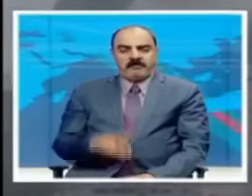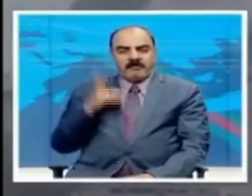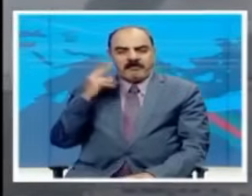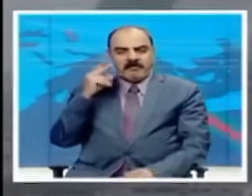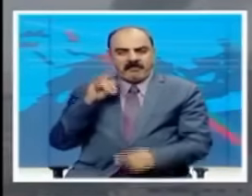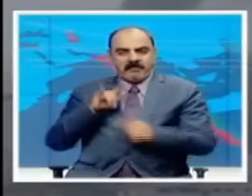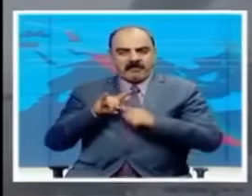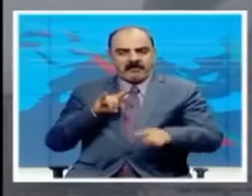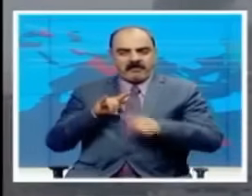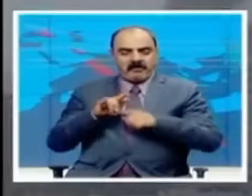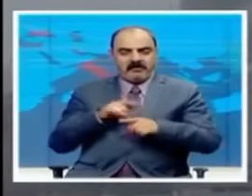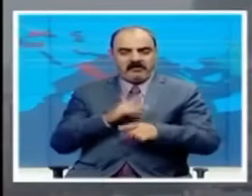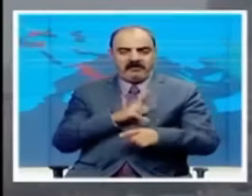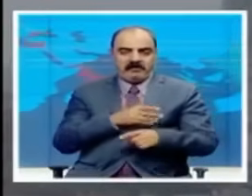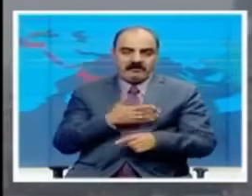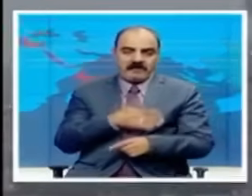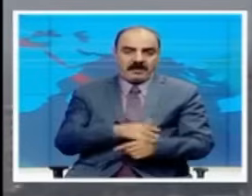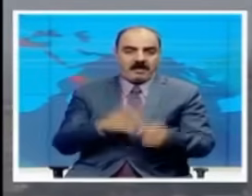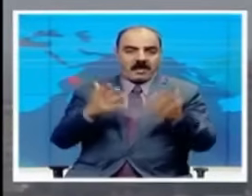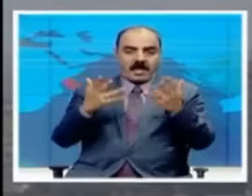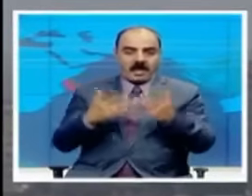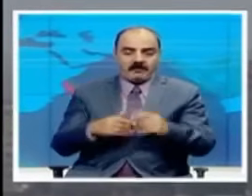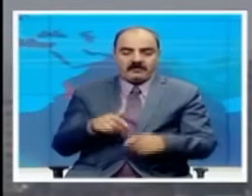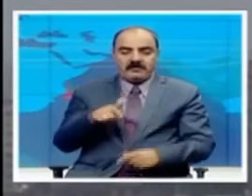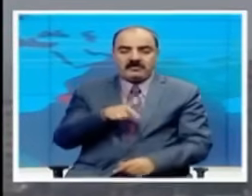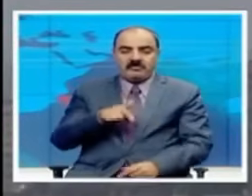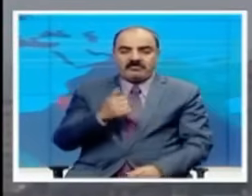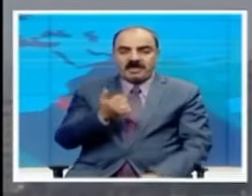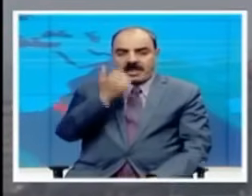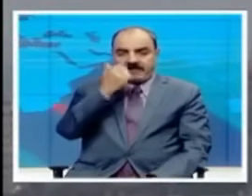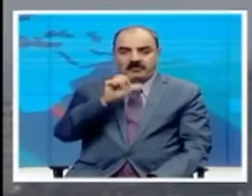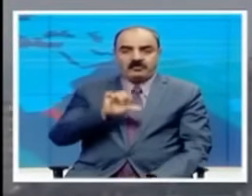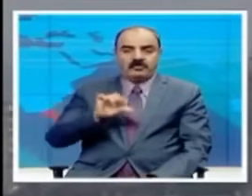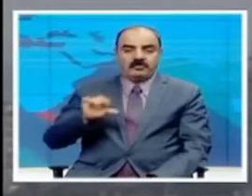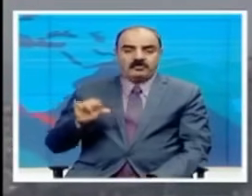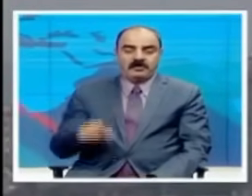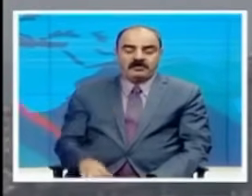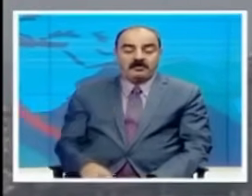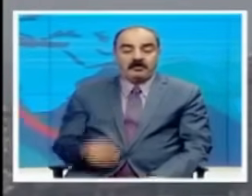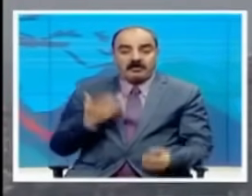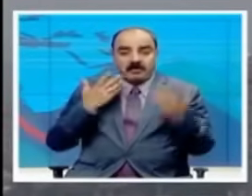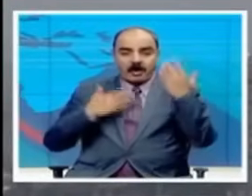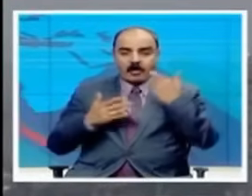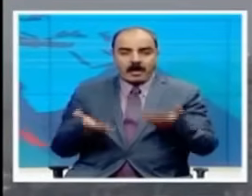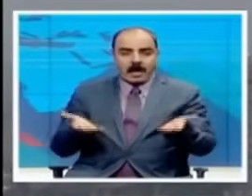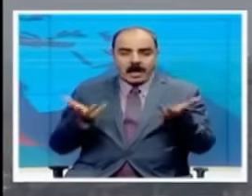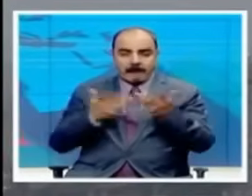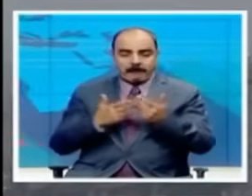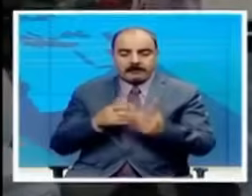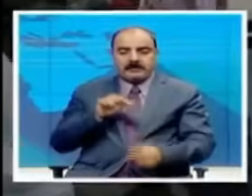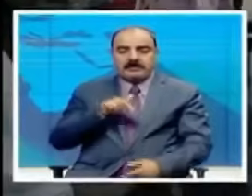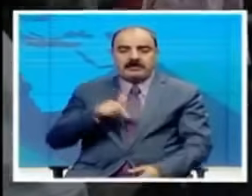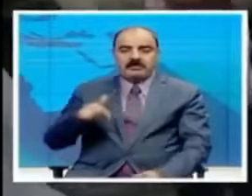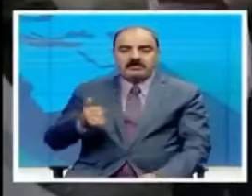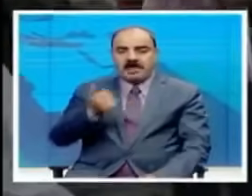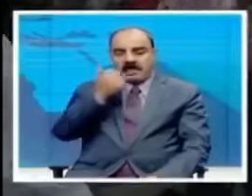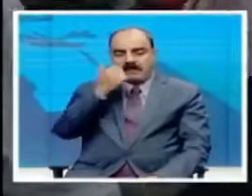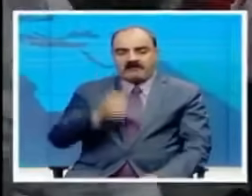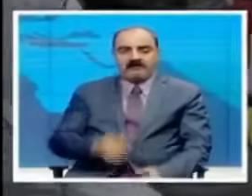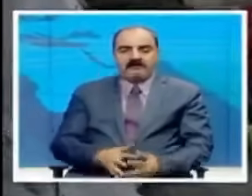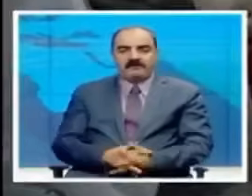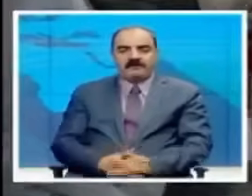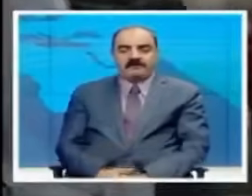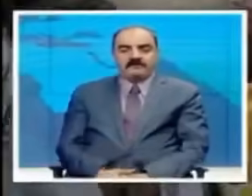ارتفاع عدد ضحايا العدوان الإسرائيلي على قطاع غزة إلى 26,900 شهيد ونحو 66,000